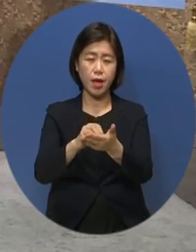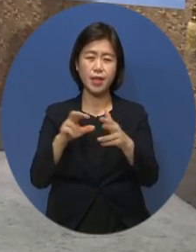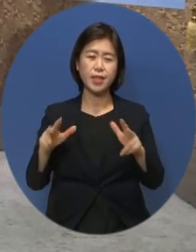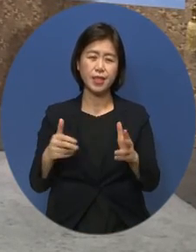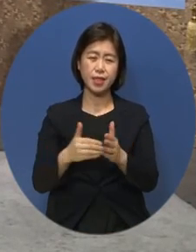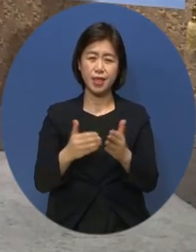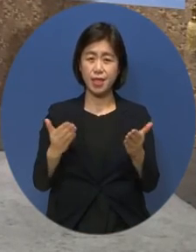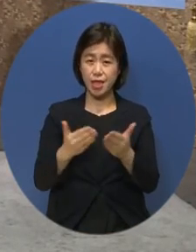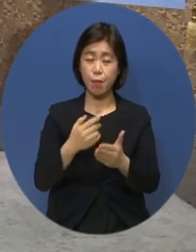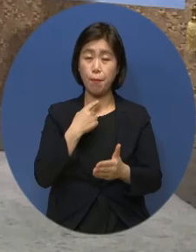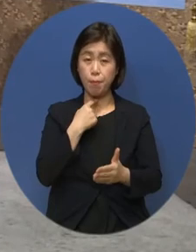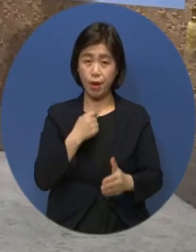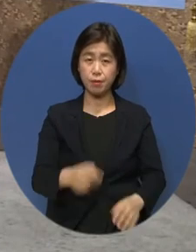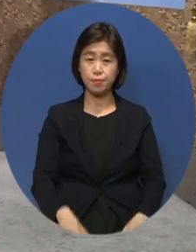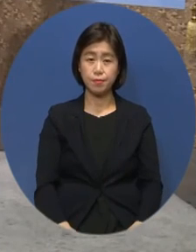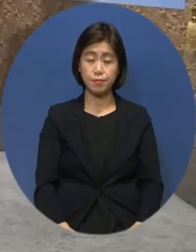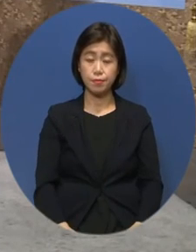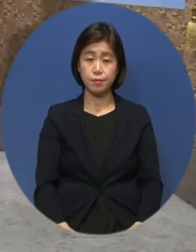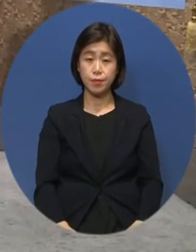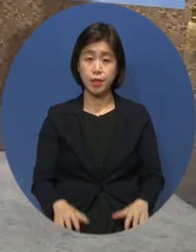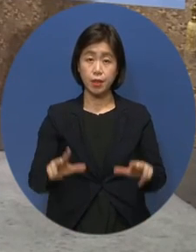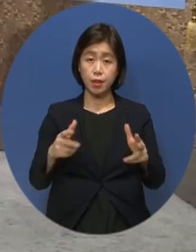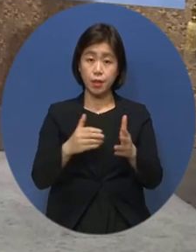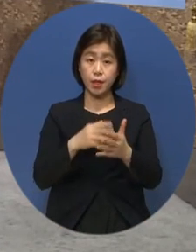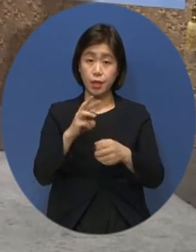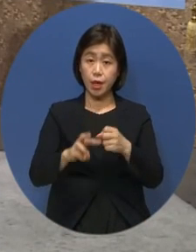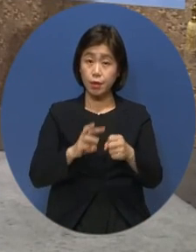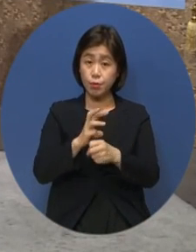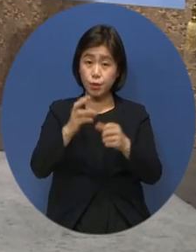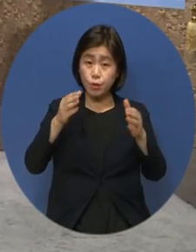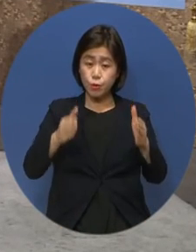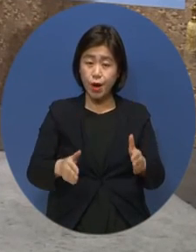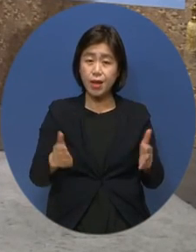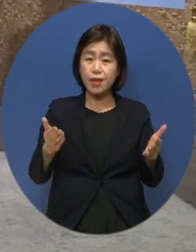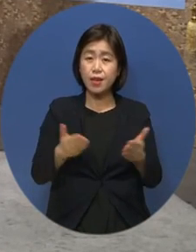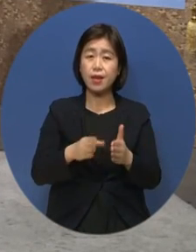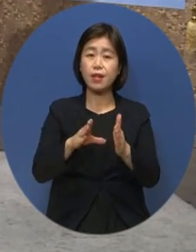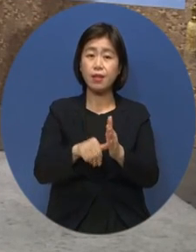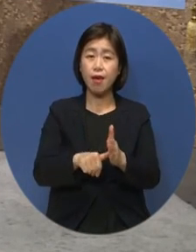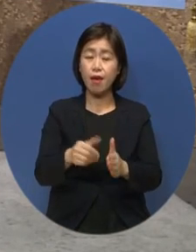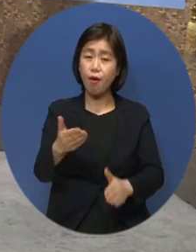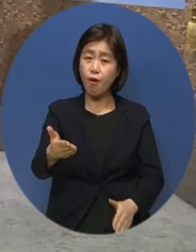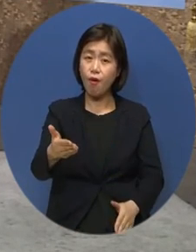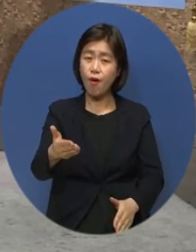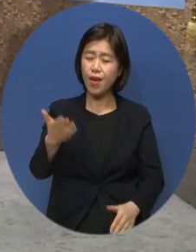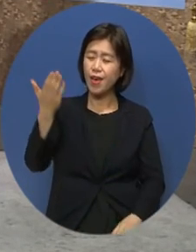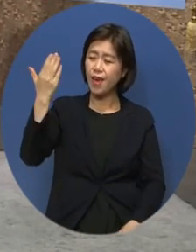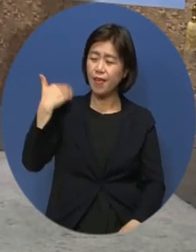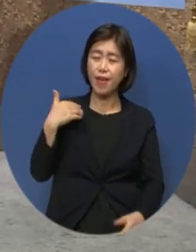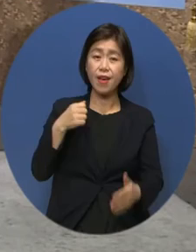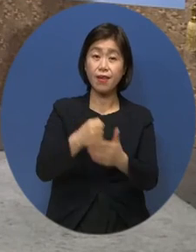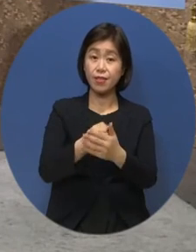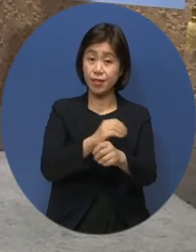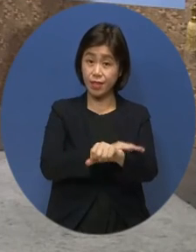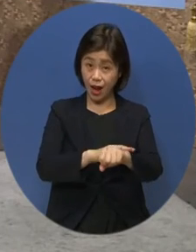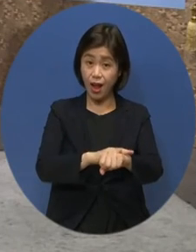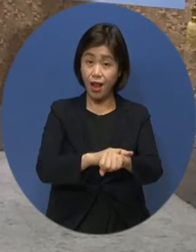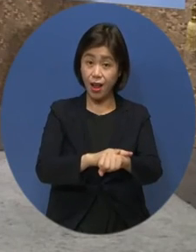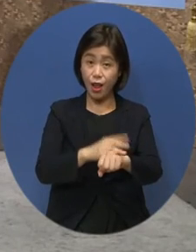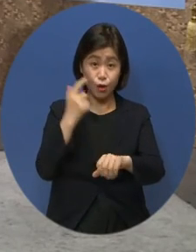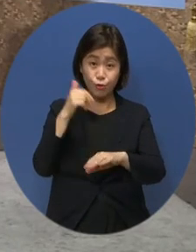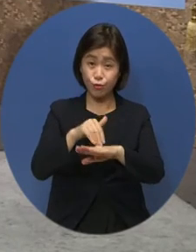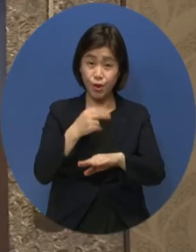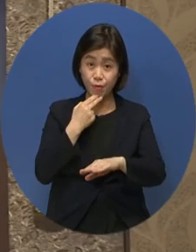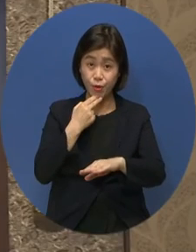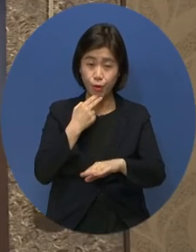오랫동안 이미 오시면서 또 지금 생각해보니까 어떠신가요 그때 결정이 참 잘한 결정이다 이렇게 생각하시나요 4